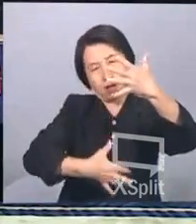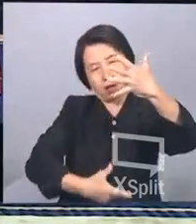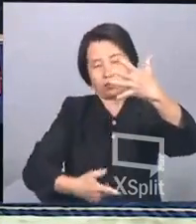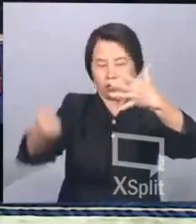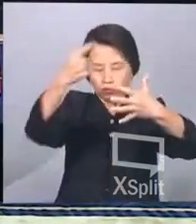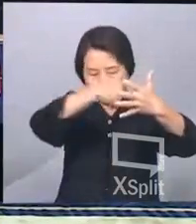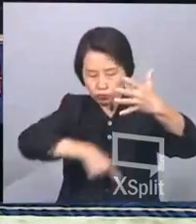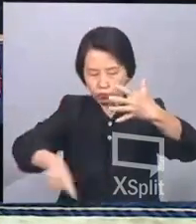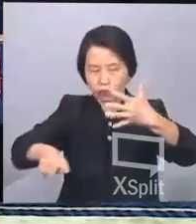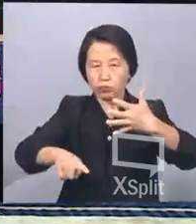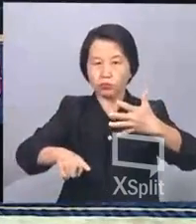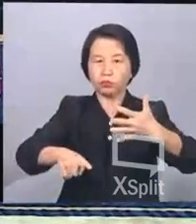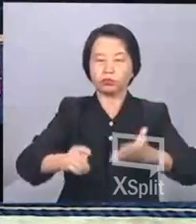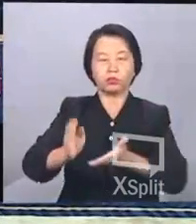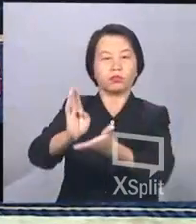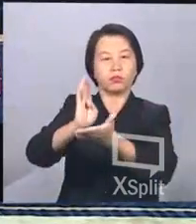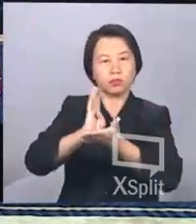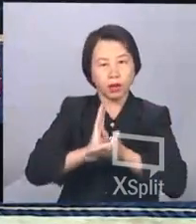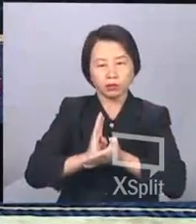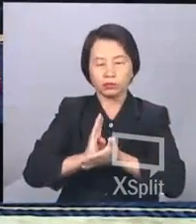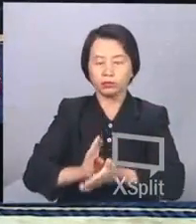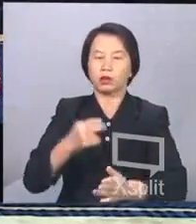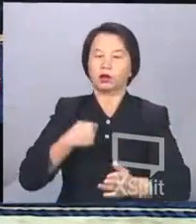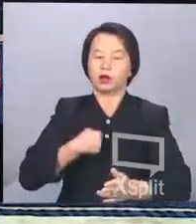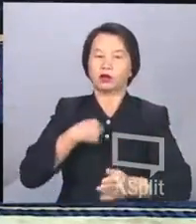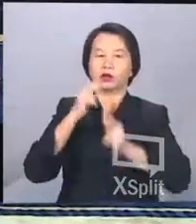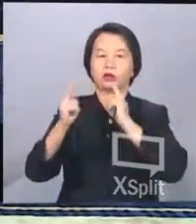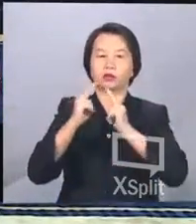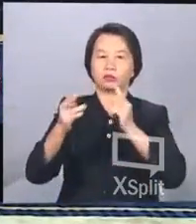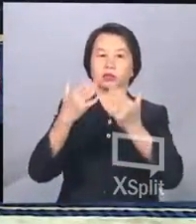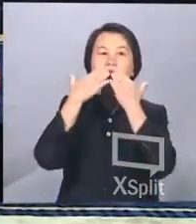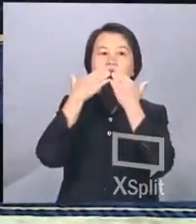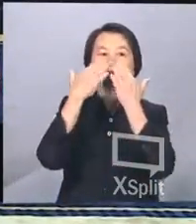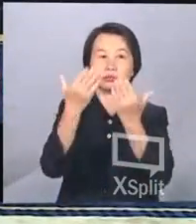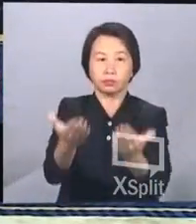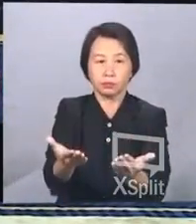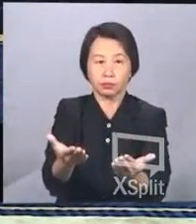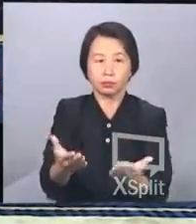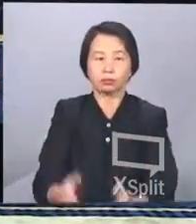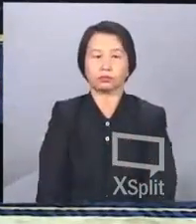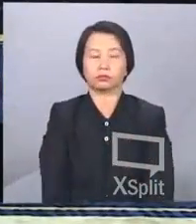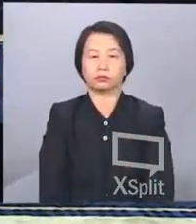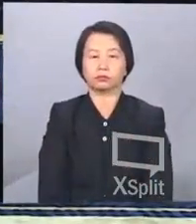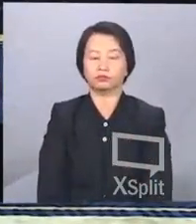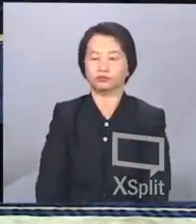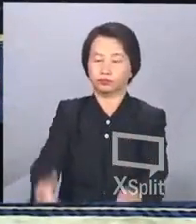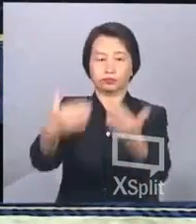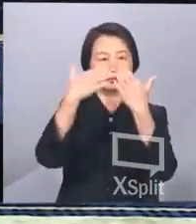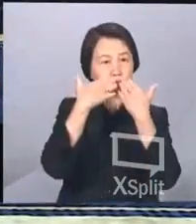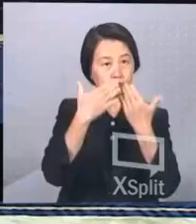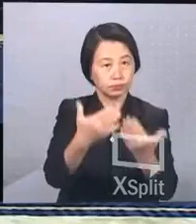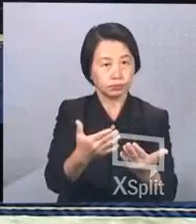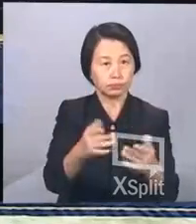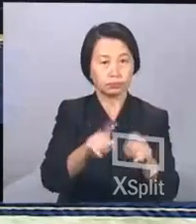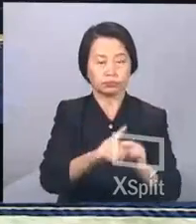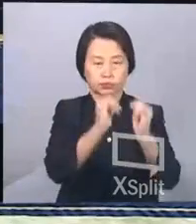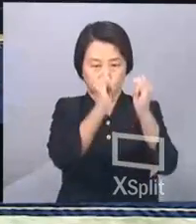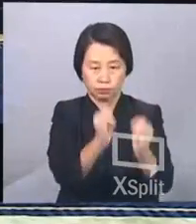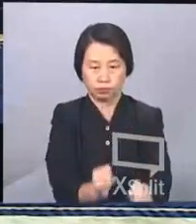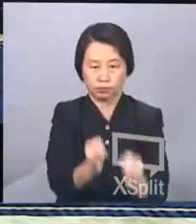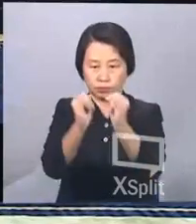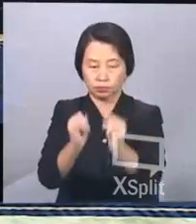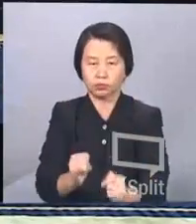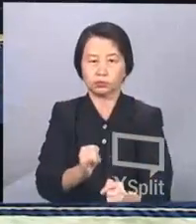yang turut membantu saya juga ucapkan terima kasih Terima kasih juga kepada insan-insan